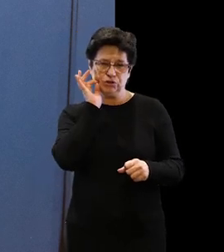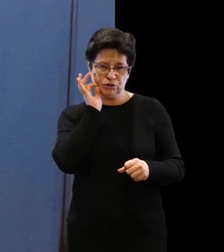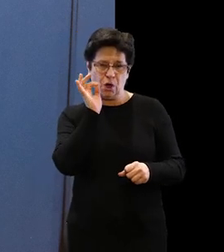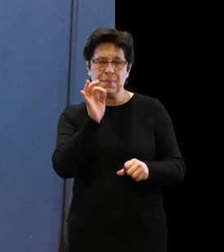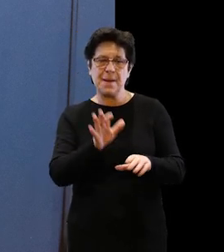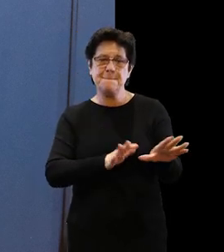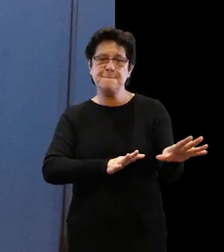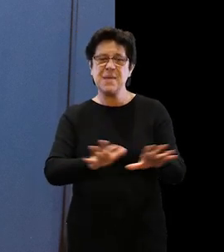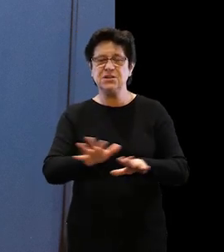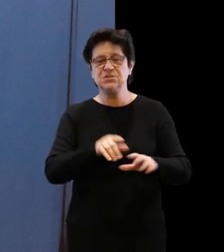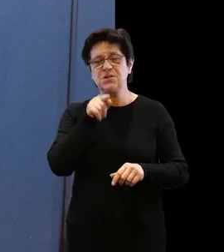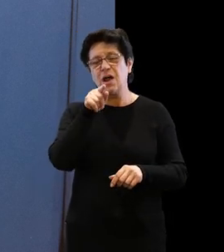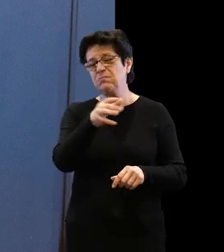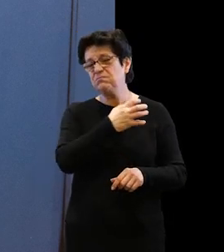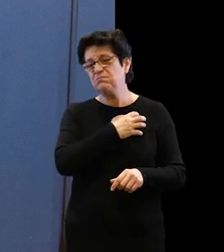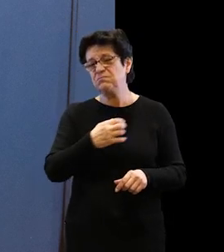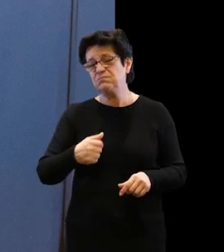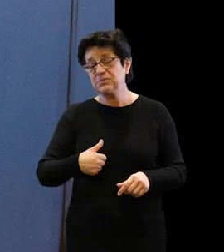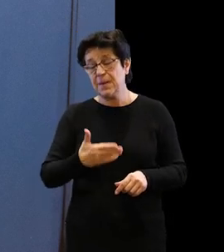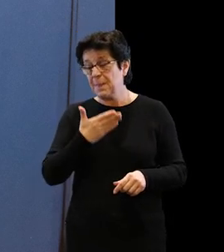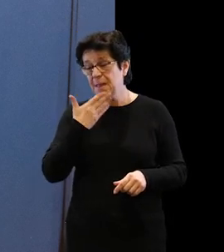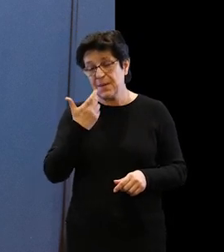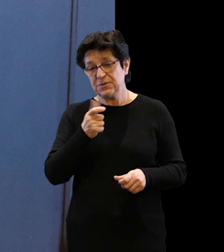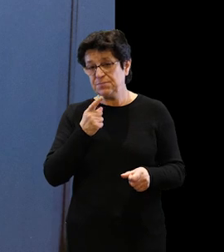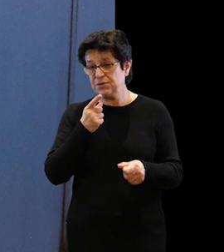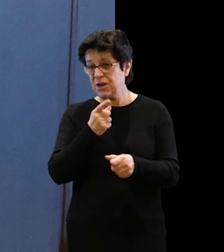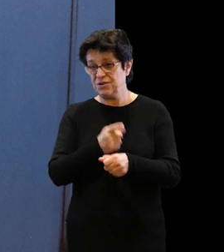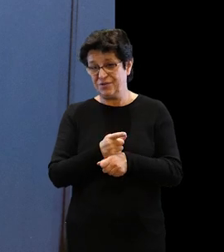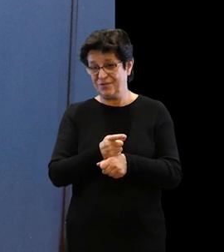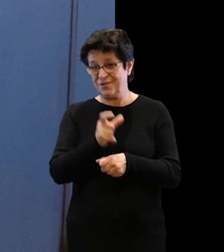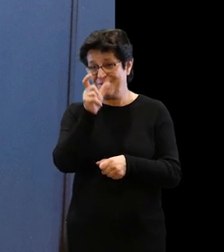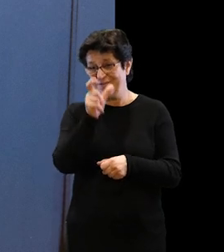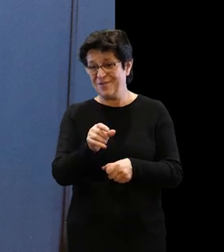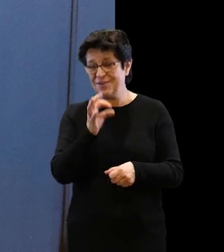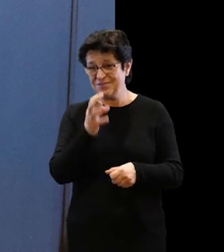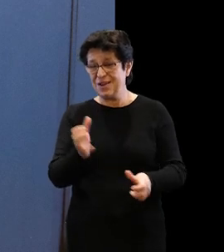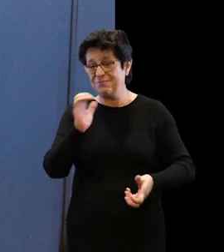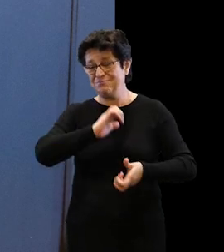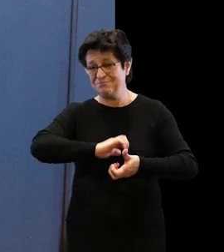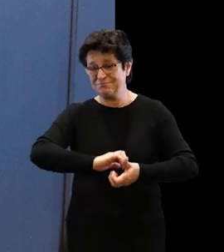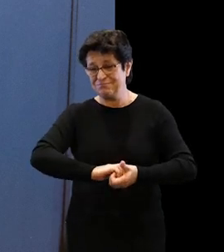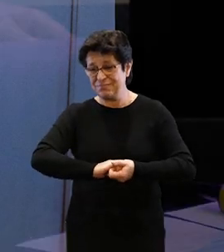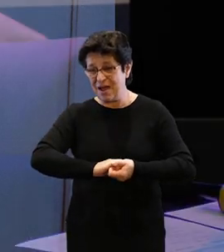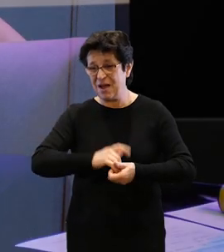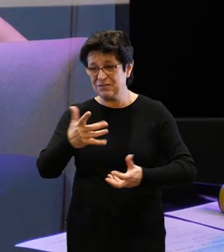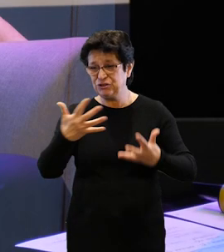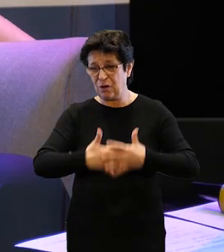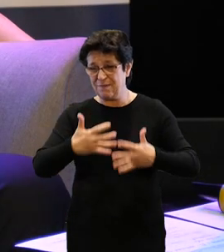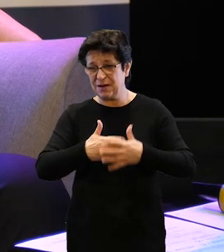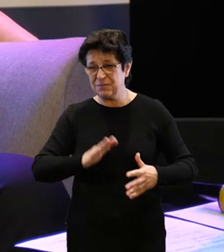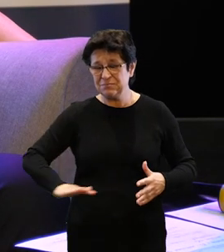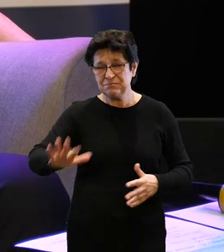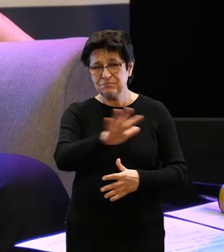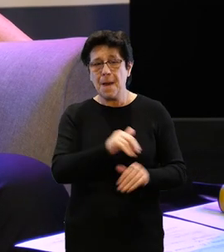dobre miejsce zagospodarowane i ja nie mam nic przeciwko temu że oni się chcą przyłączyć do tej federacji bo dzięki temu możemy